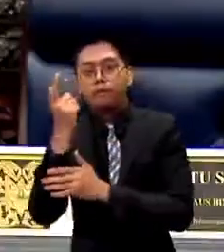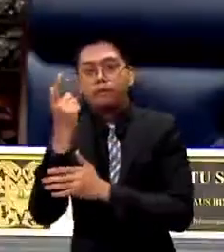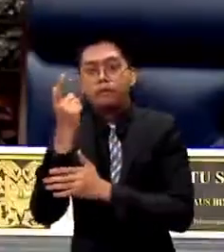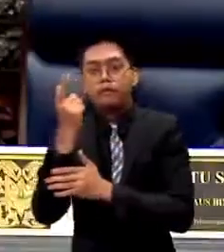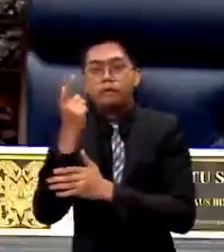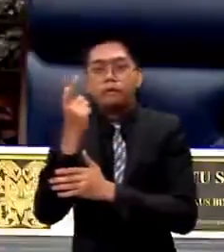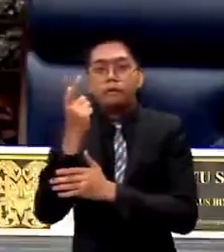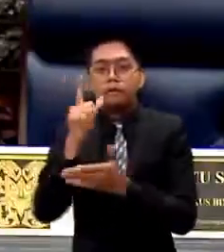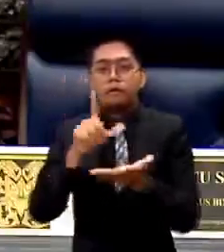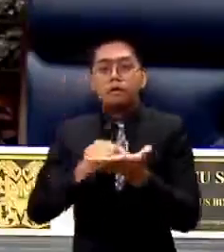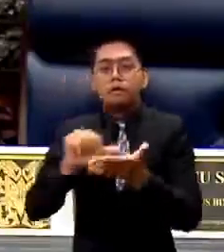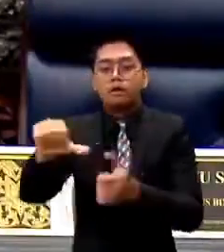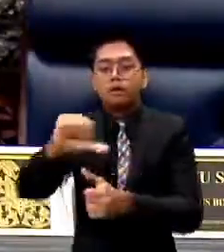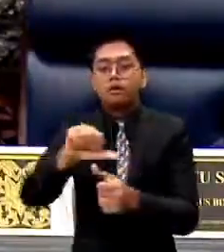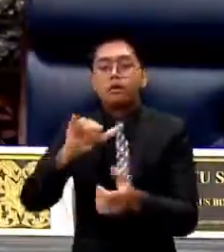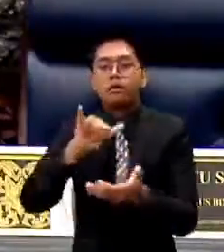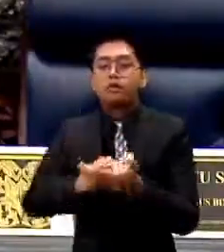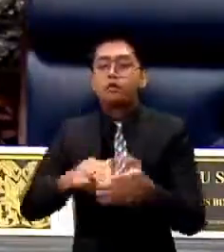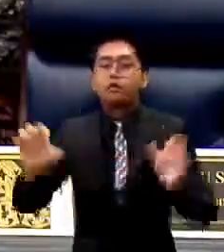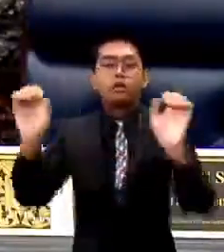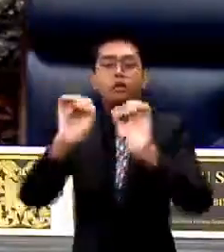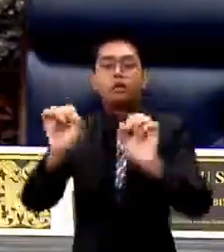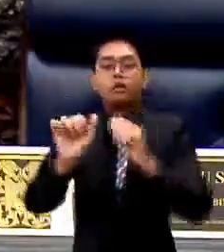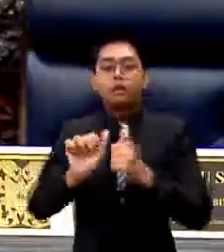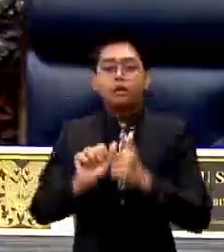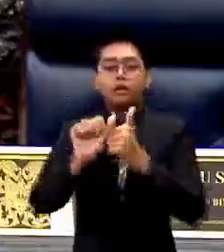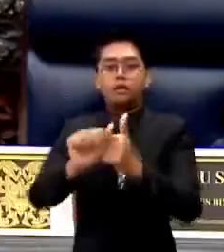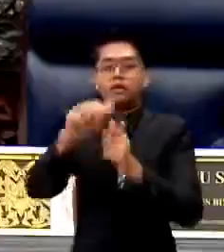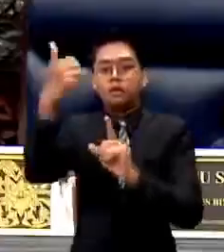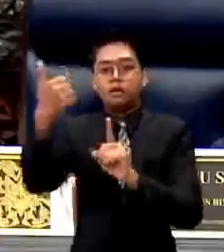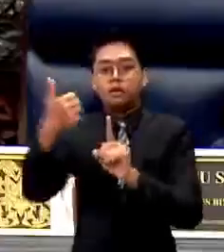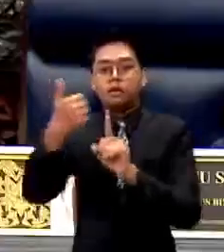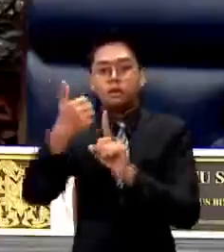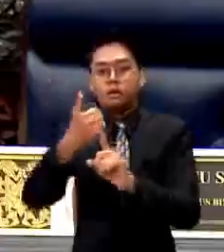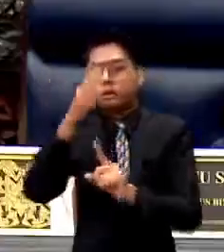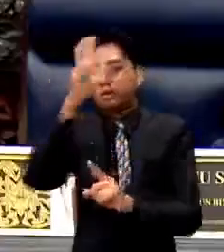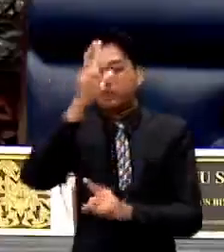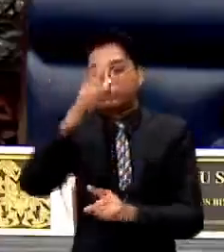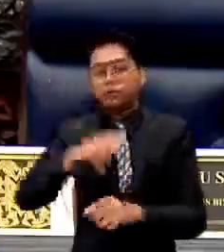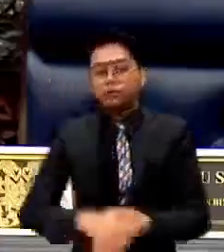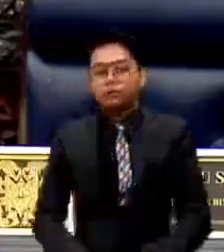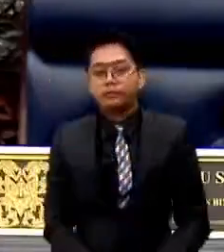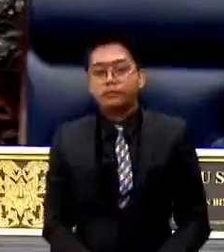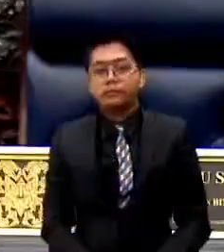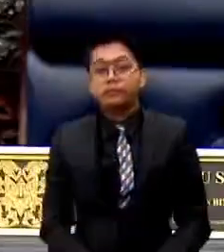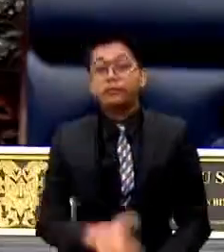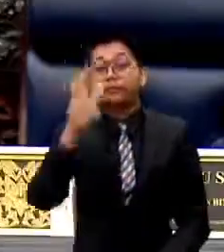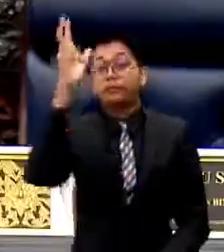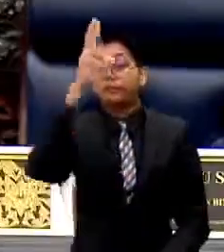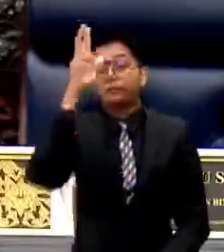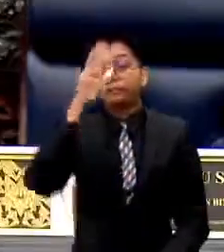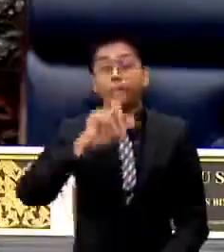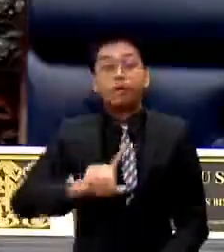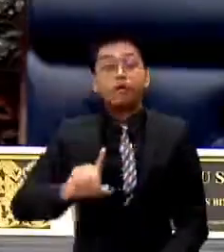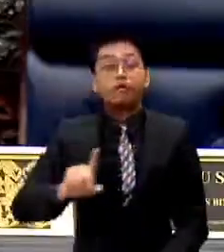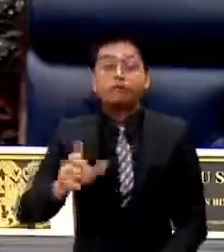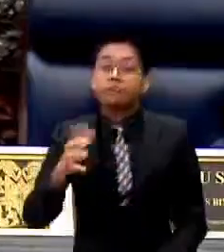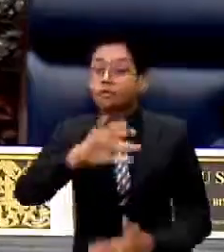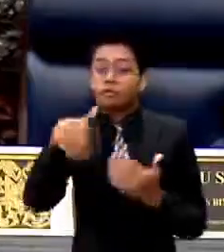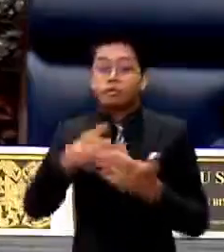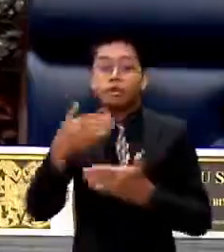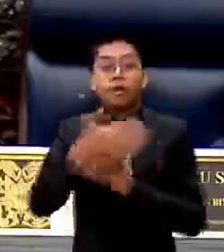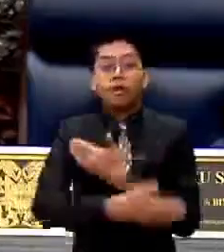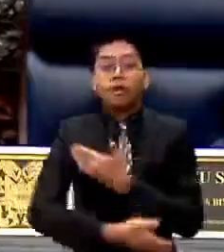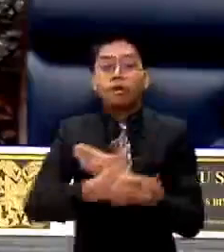bahawa tidak ikut arahan kerajaan kerajaan mana-mana Mereka pun tak ikut arahan daripada kerajaan